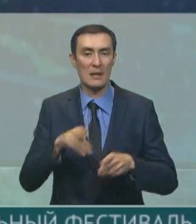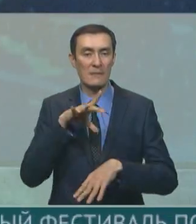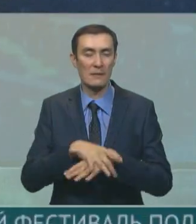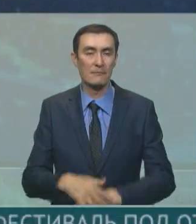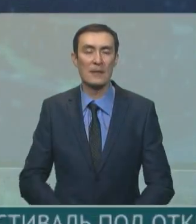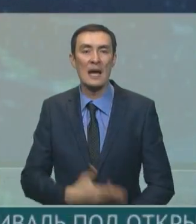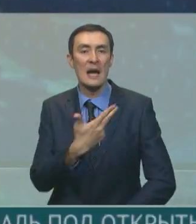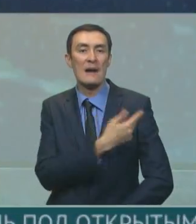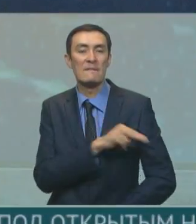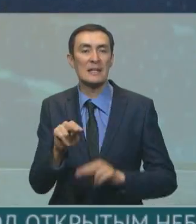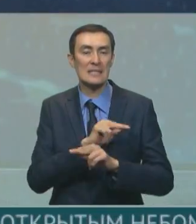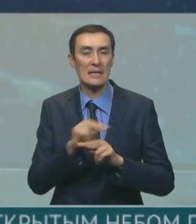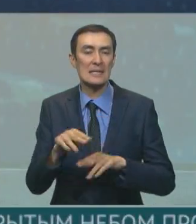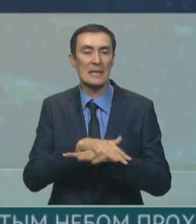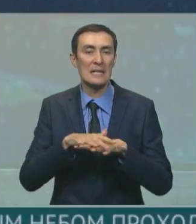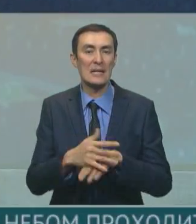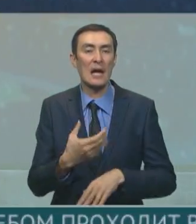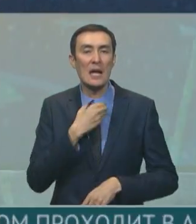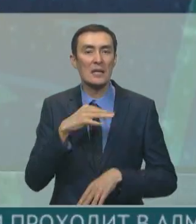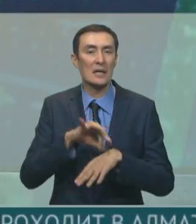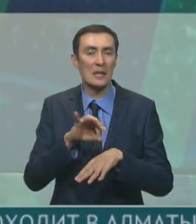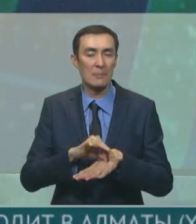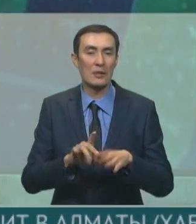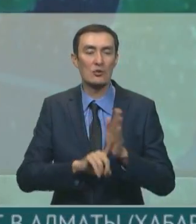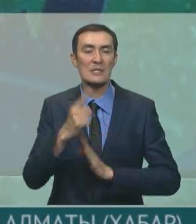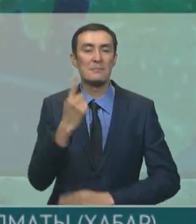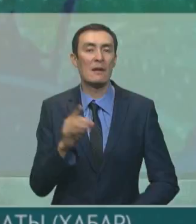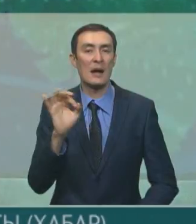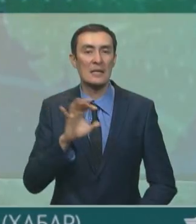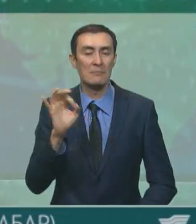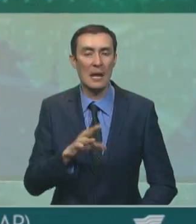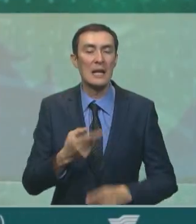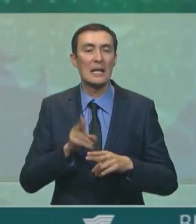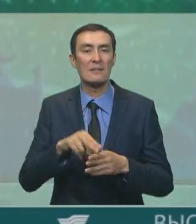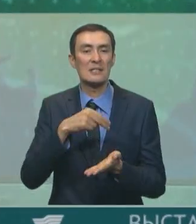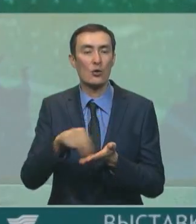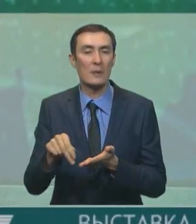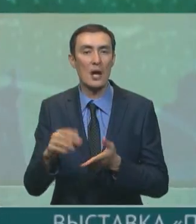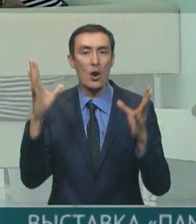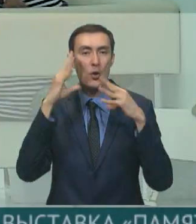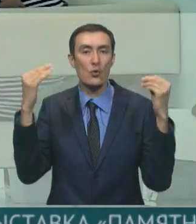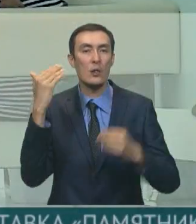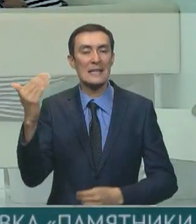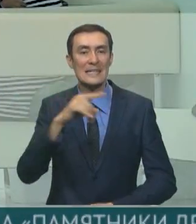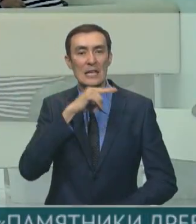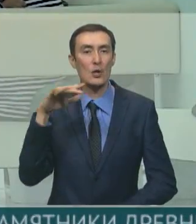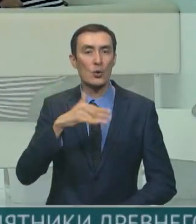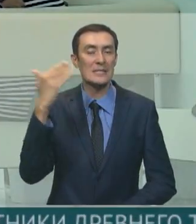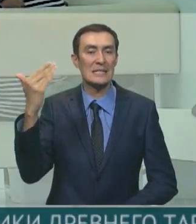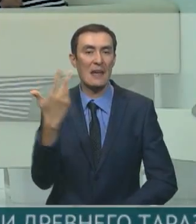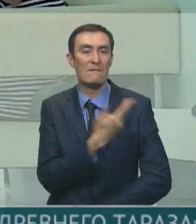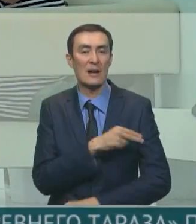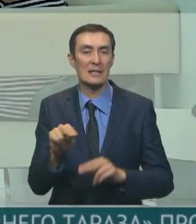Вакцинация населения от гриппа начнется в Казахстане с 1 октября. Для этого закуплены голландские и российские